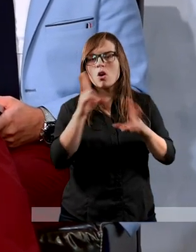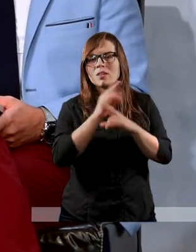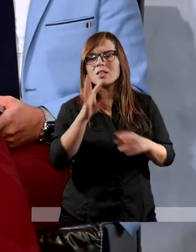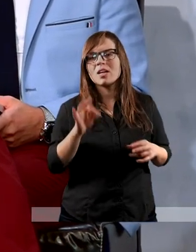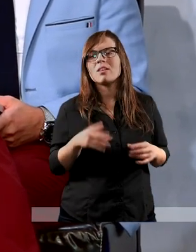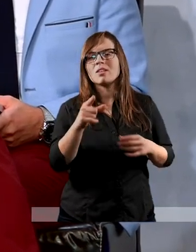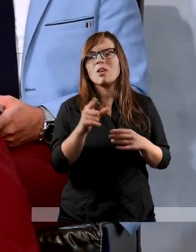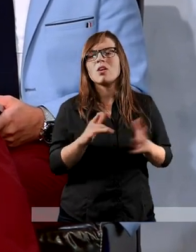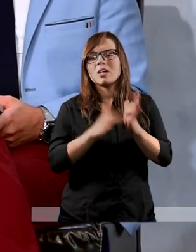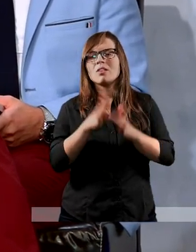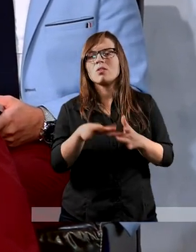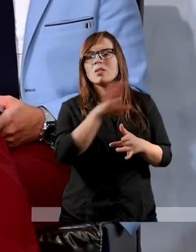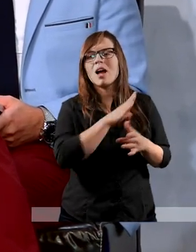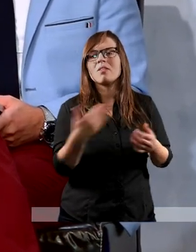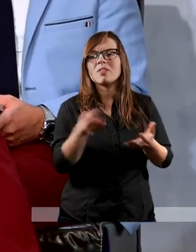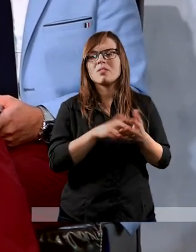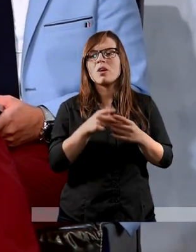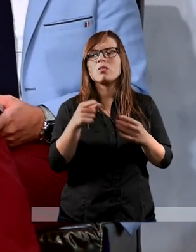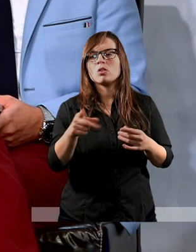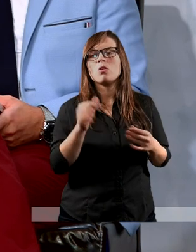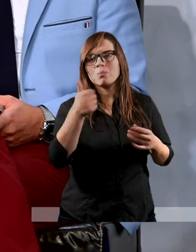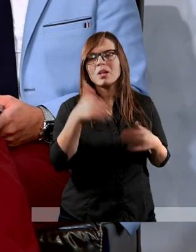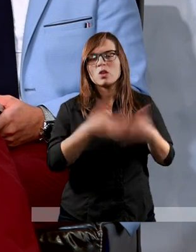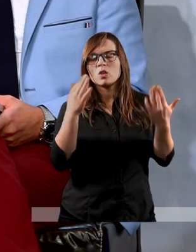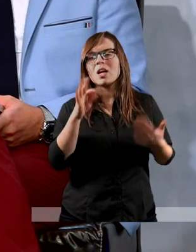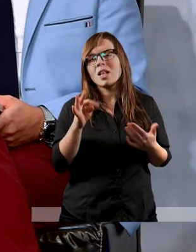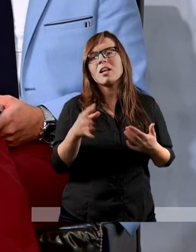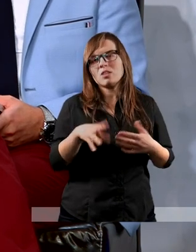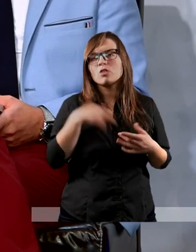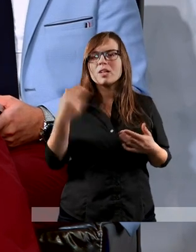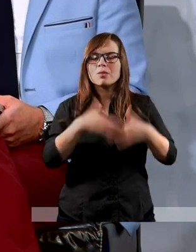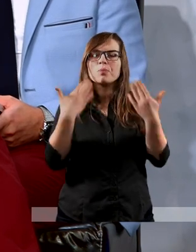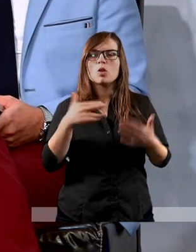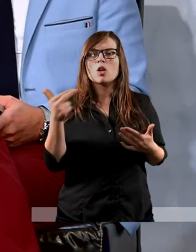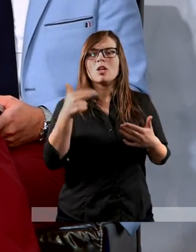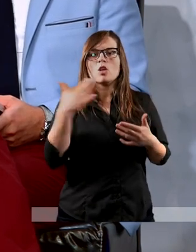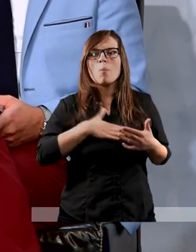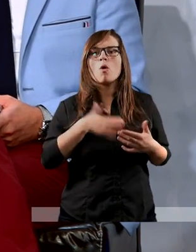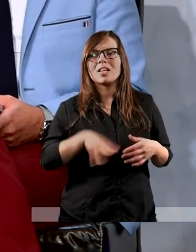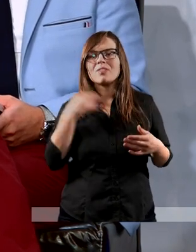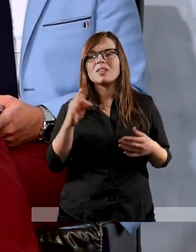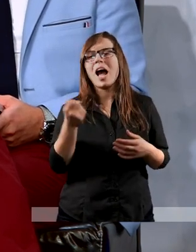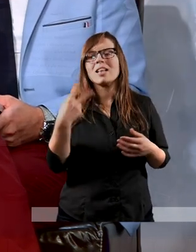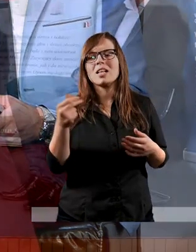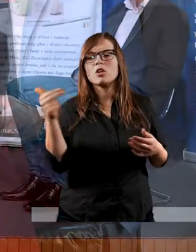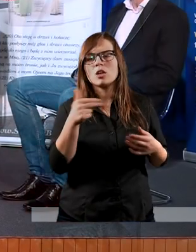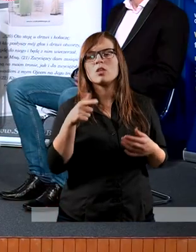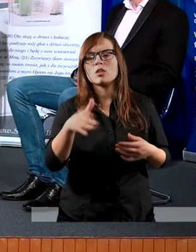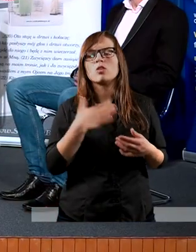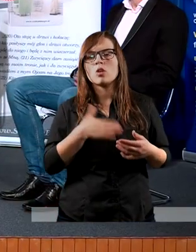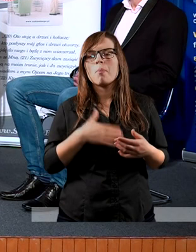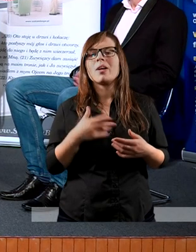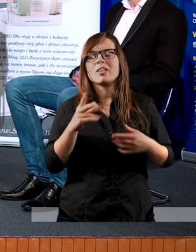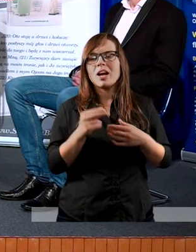oczywiście, a Chrystus zmarł. Zmartwychwstał pierwszego dnia. Pierwszego dnia i święcimy pierwszy dzień tygodnia. Więc Ty wspominałaś o siódmym dzień tygodnia, jak o